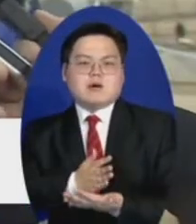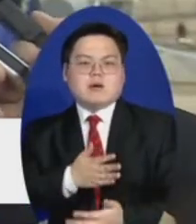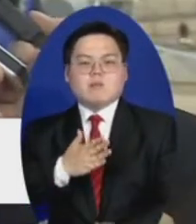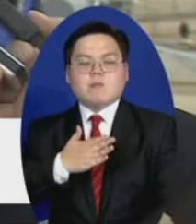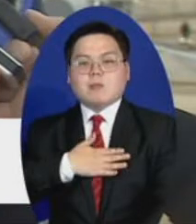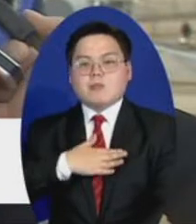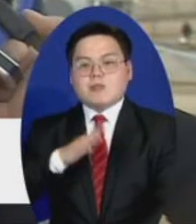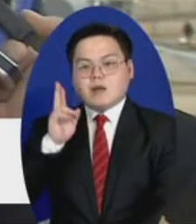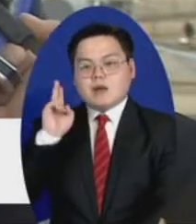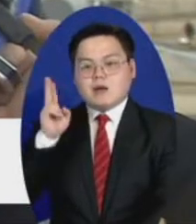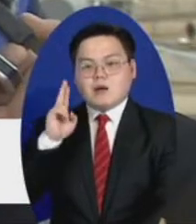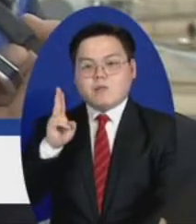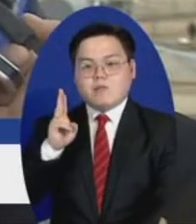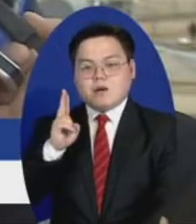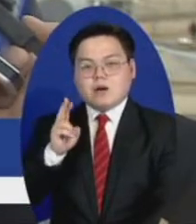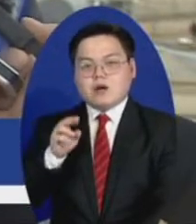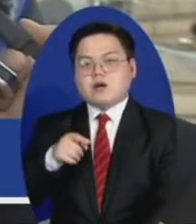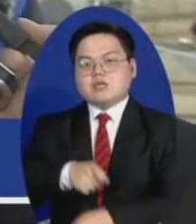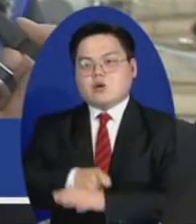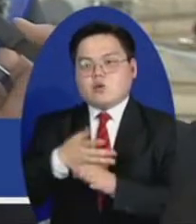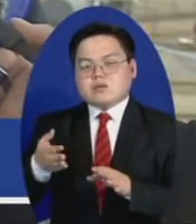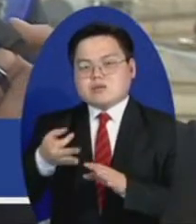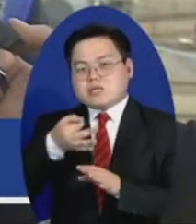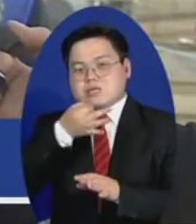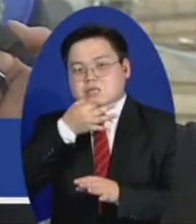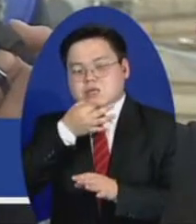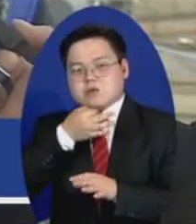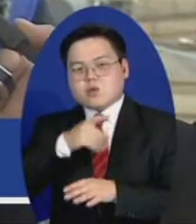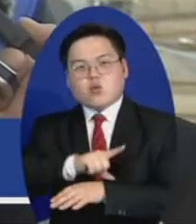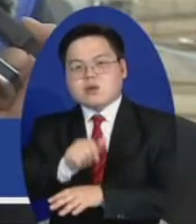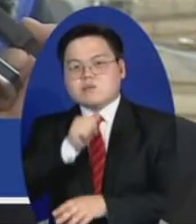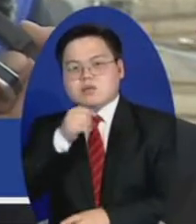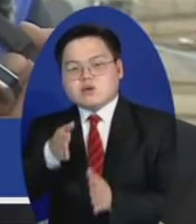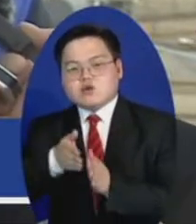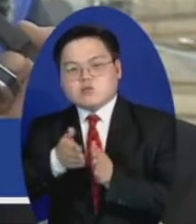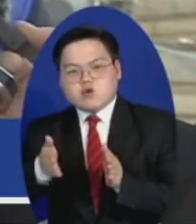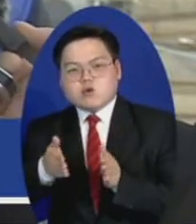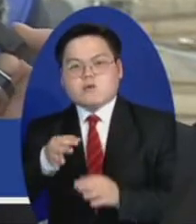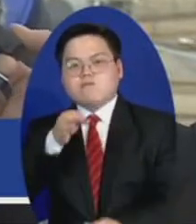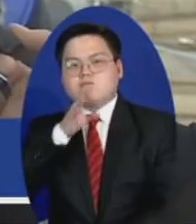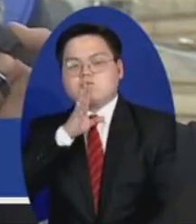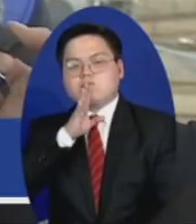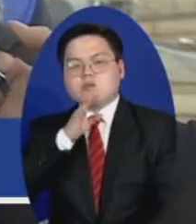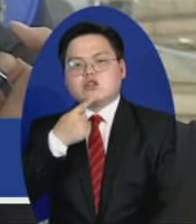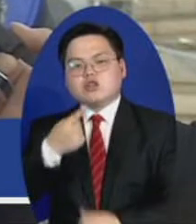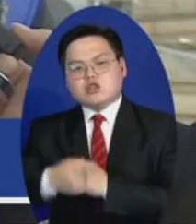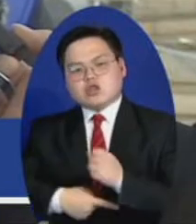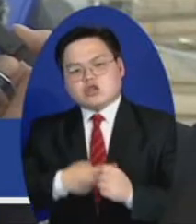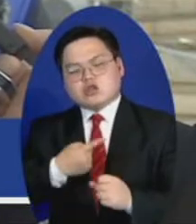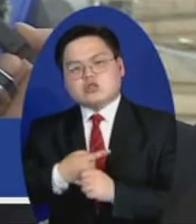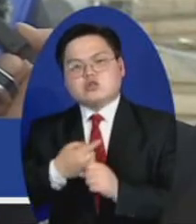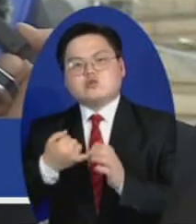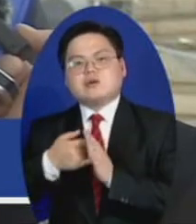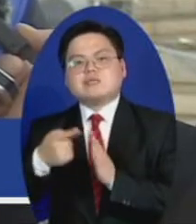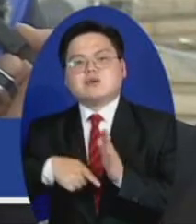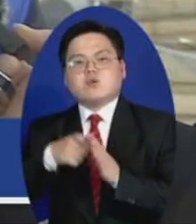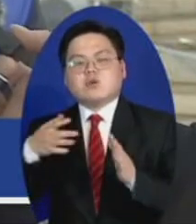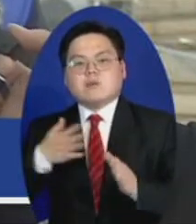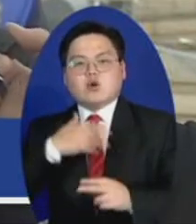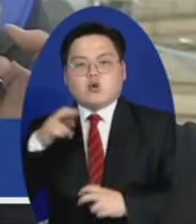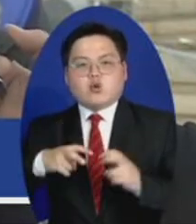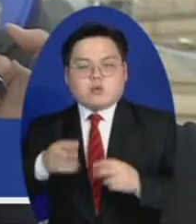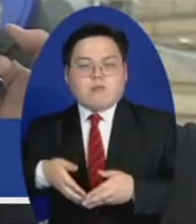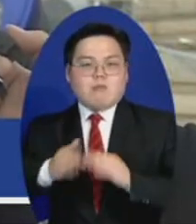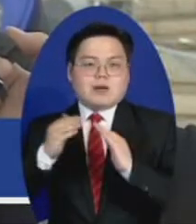бол богино хугацаанд энэ хөрөнгө оруулалтыг хийгээд үйлдвэрлэлийг бол жил 6 сарын дотор эхлүүлж чадсан.